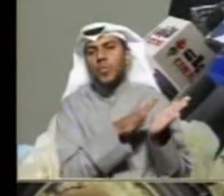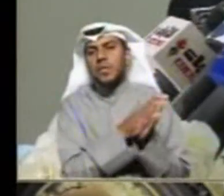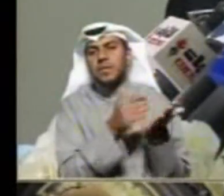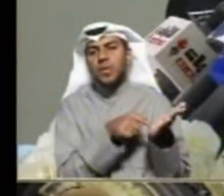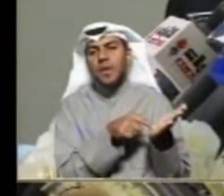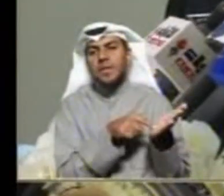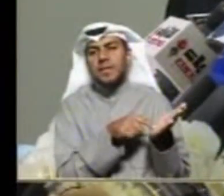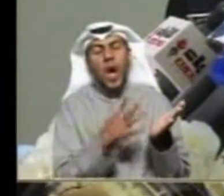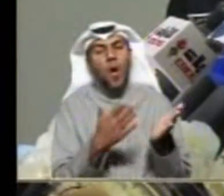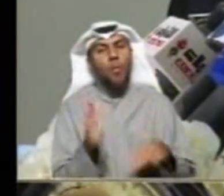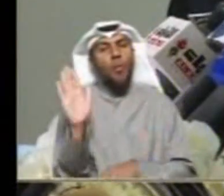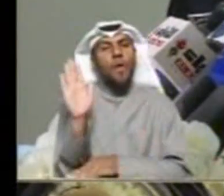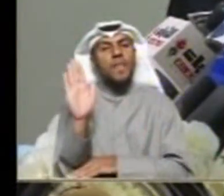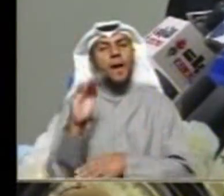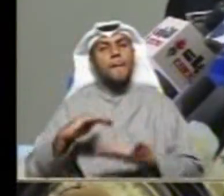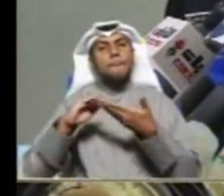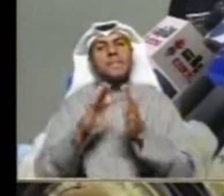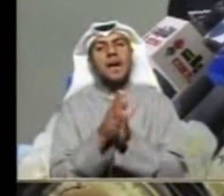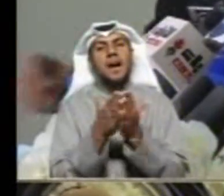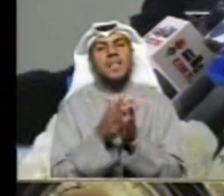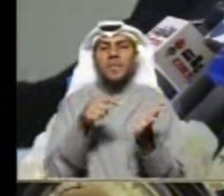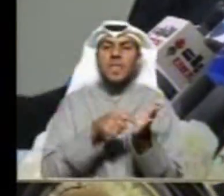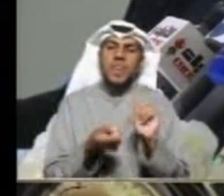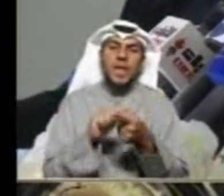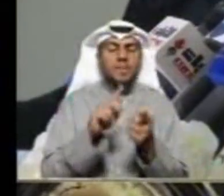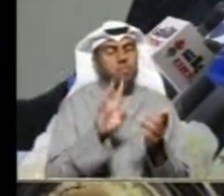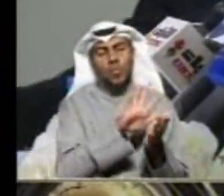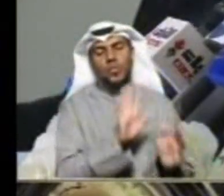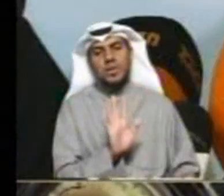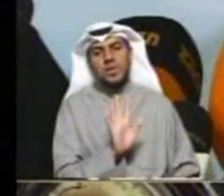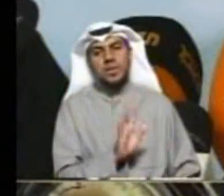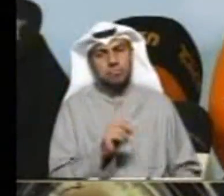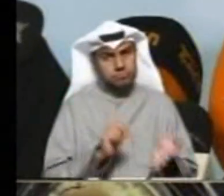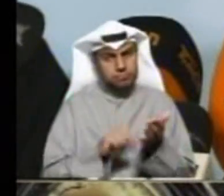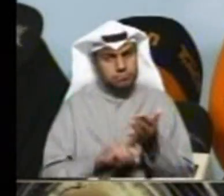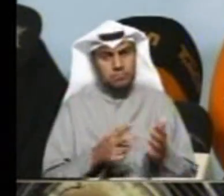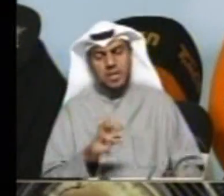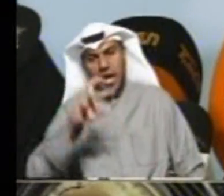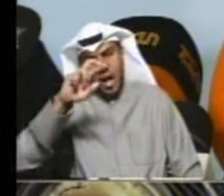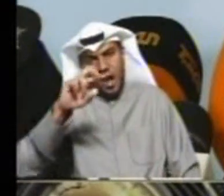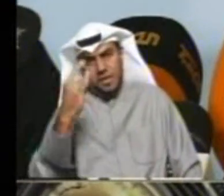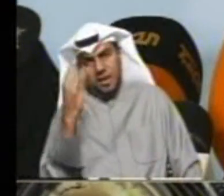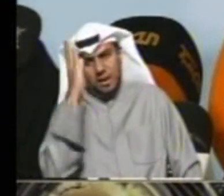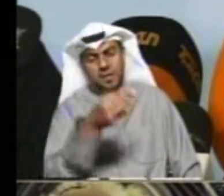أو الوثيقة التي تقوم مقام الجواز، على أن يتم تنفيذ هذا القرار اعتبارا من